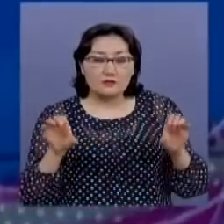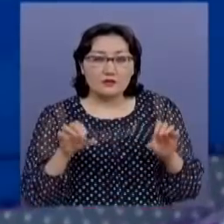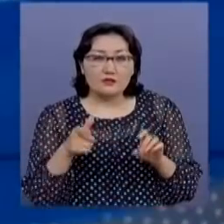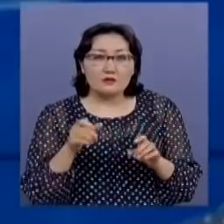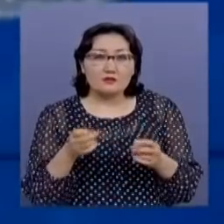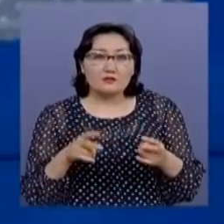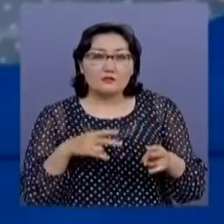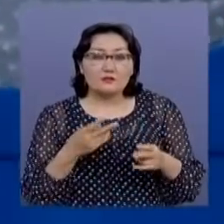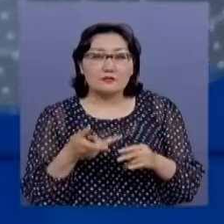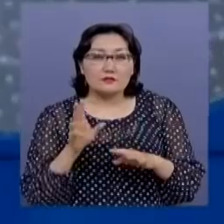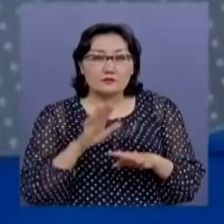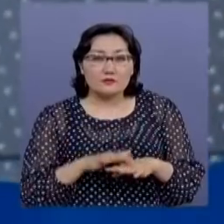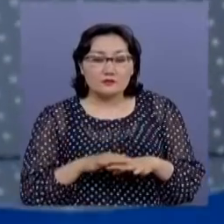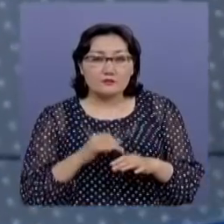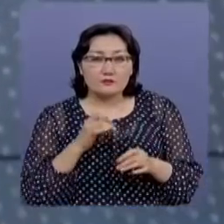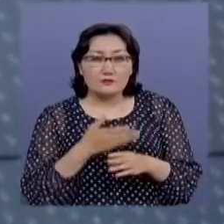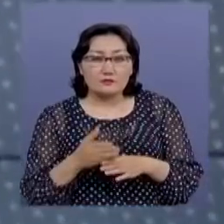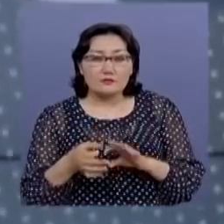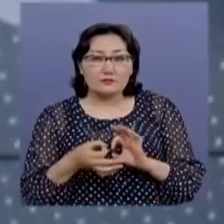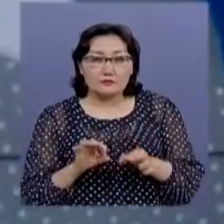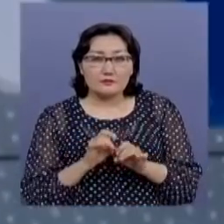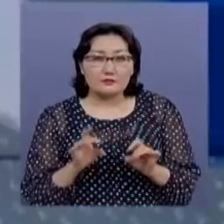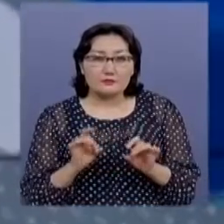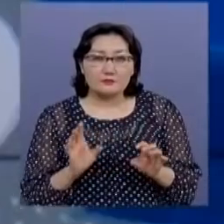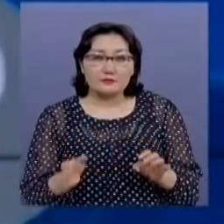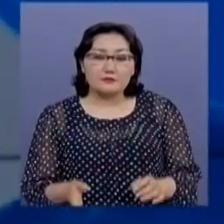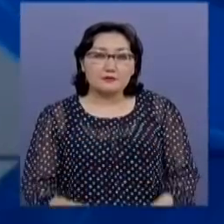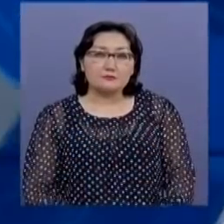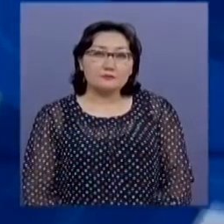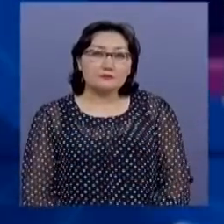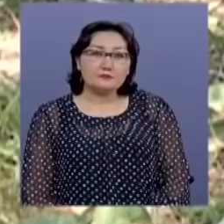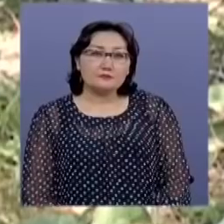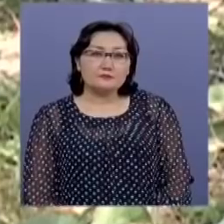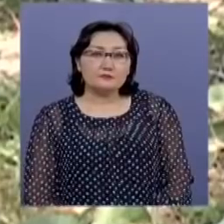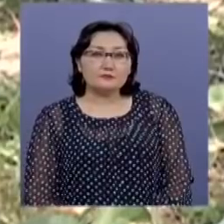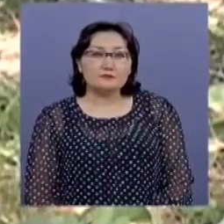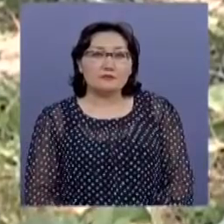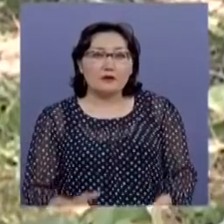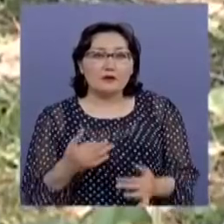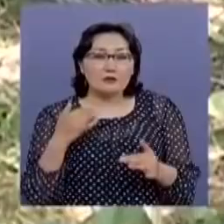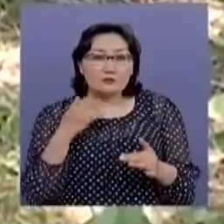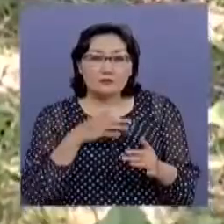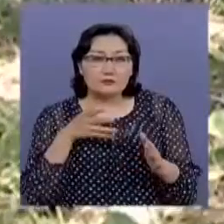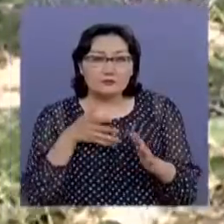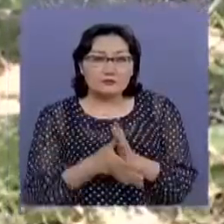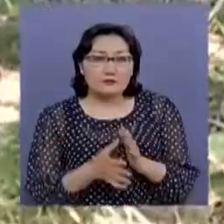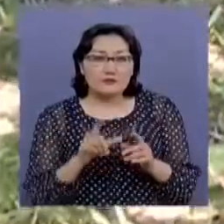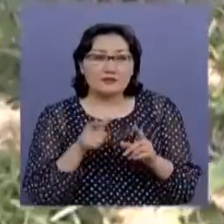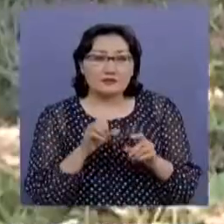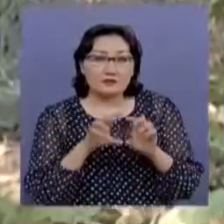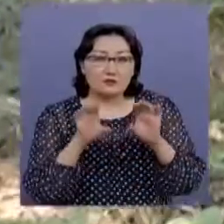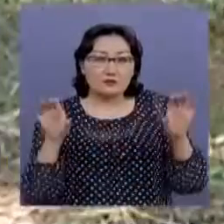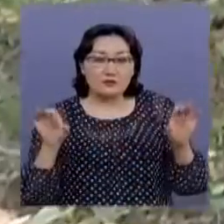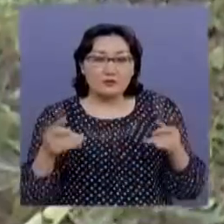қауқарсыз халық пен әкімдердің зарын тілшіміз Әмірболат Құсайынұлы тыңдап келді. Қыруар қаржым салған газ құбыры жолдың